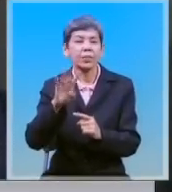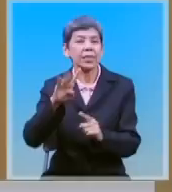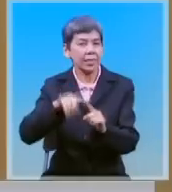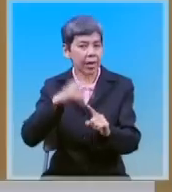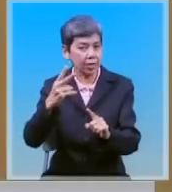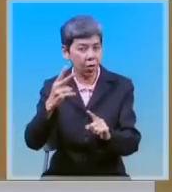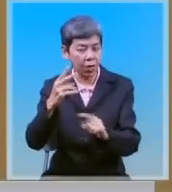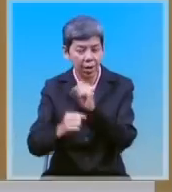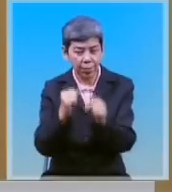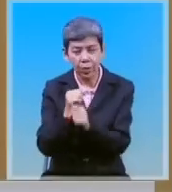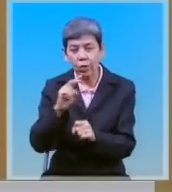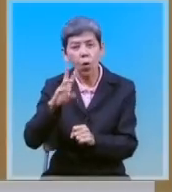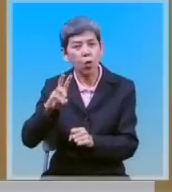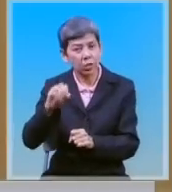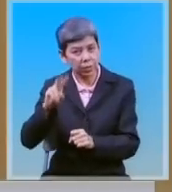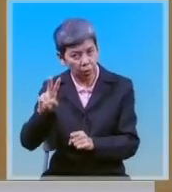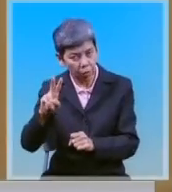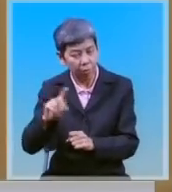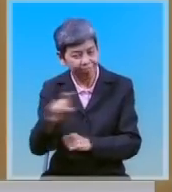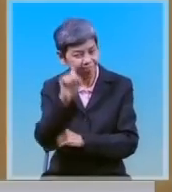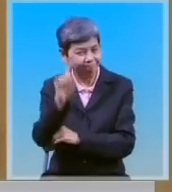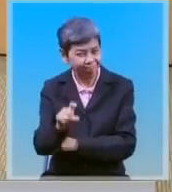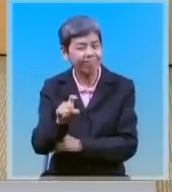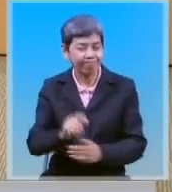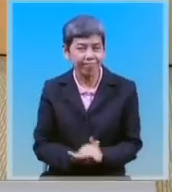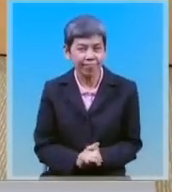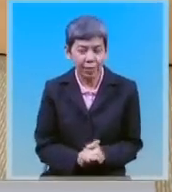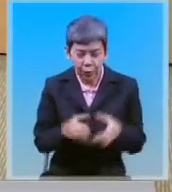พันธ์2562ได้หรือไม่